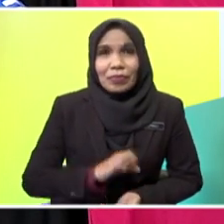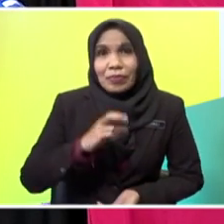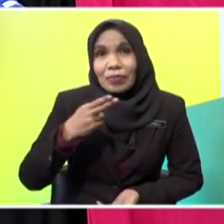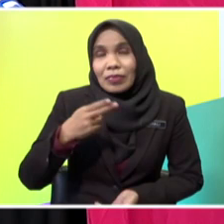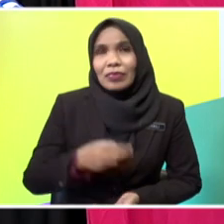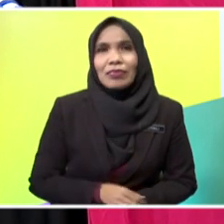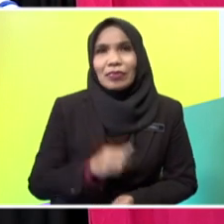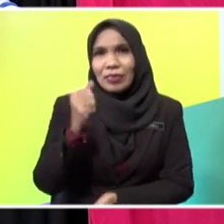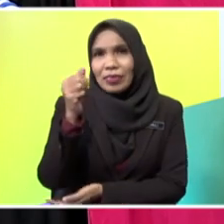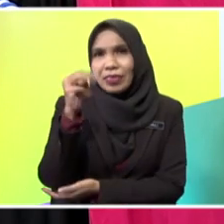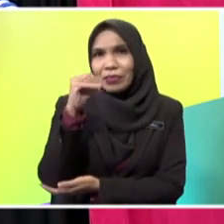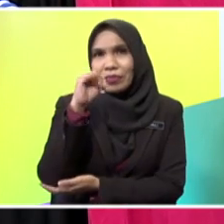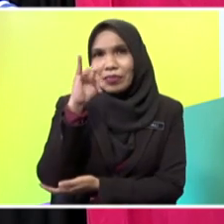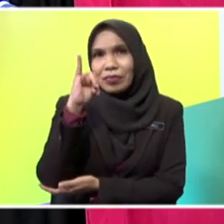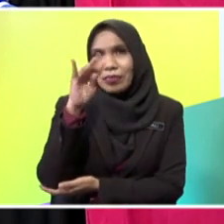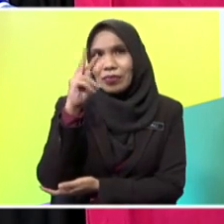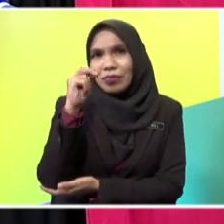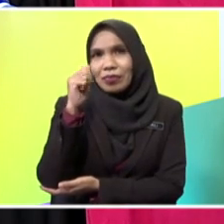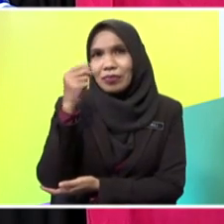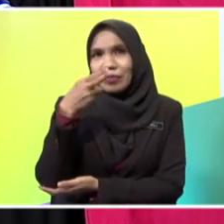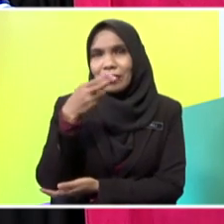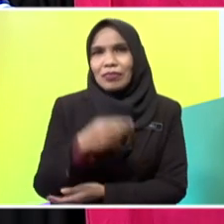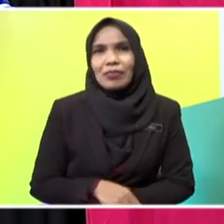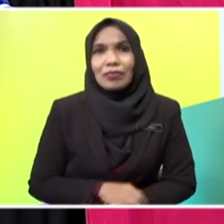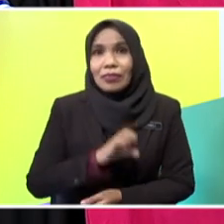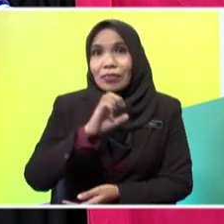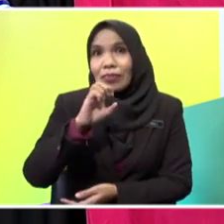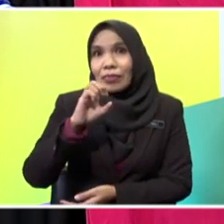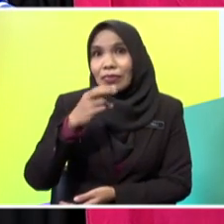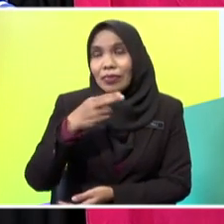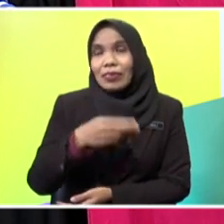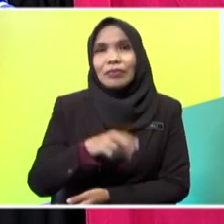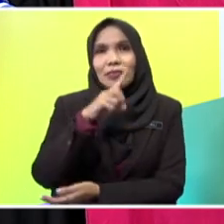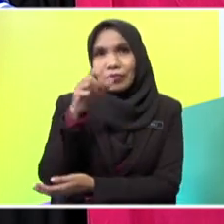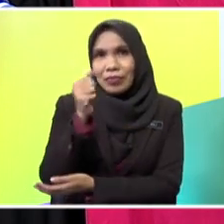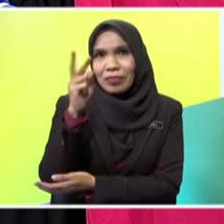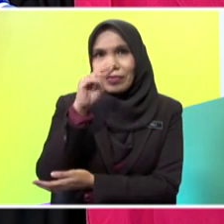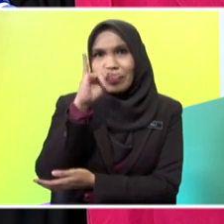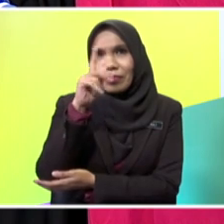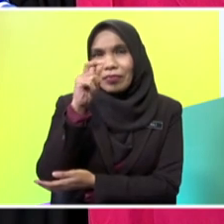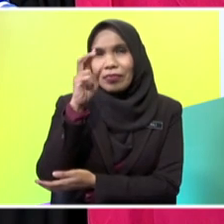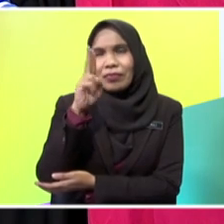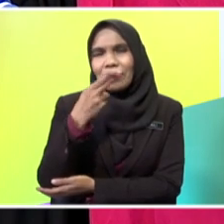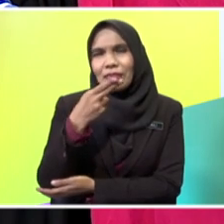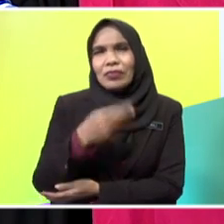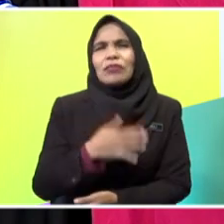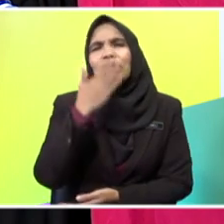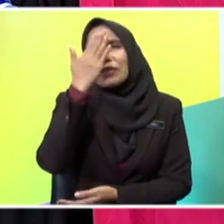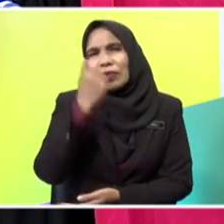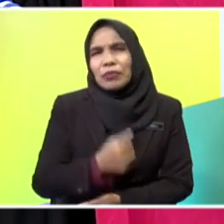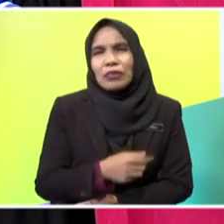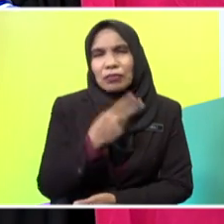Aminah. Zarif. Kenapa awak ni saya tengok dari tadi? Macam sedih je,